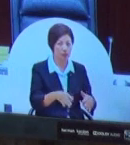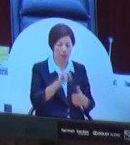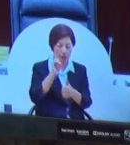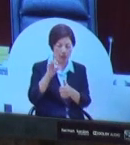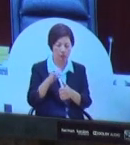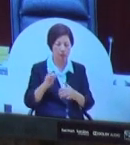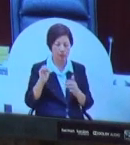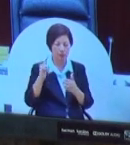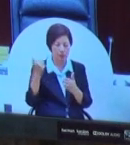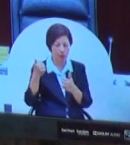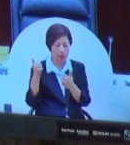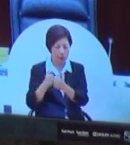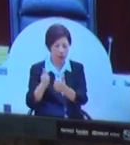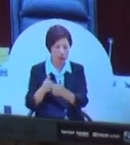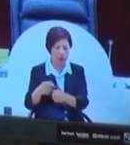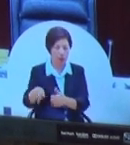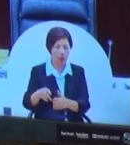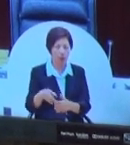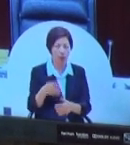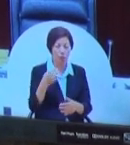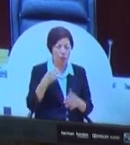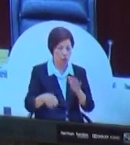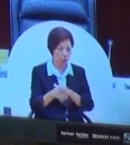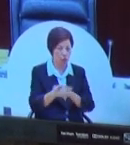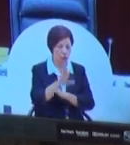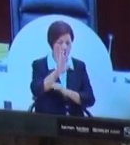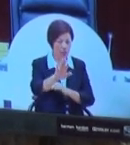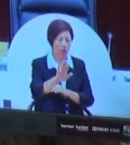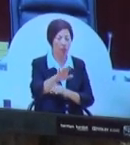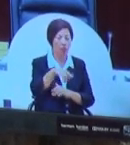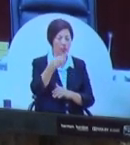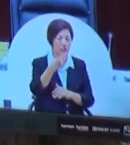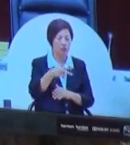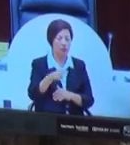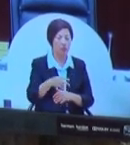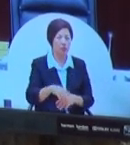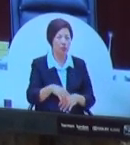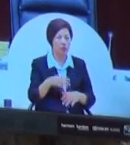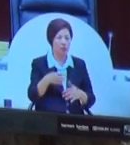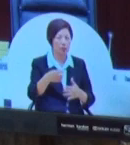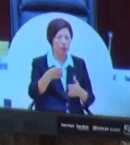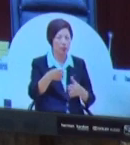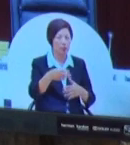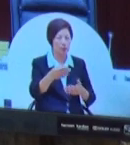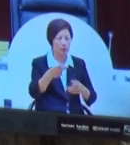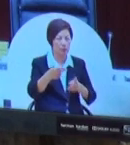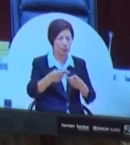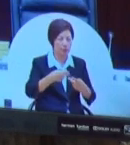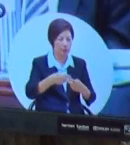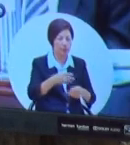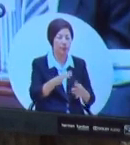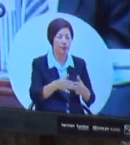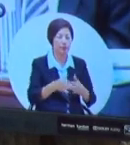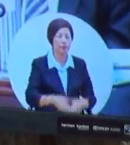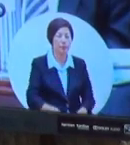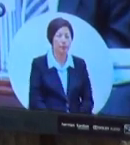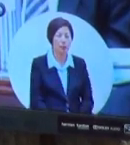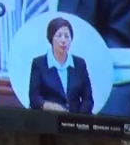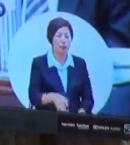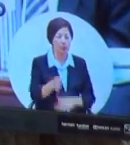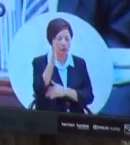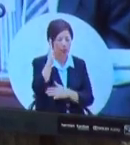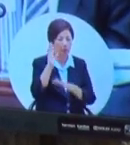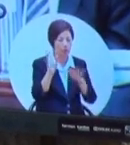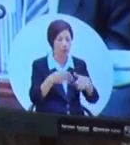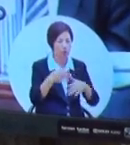有不法，我们再送检票。 市长，我想知道你的态度。 谢谢邱宇轩议员。 先让政风处来通盘